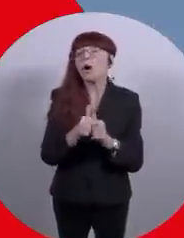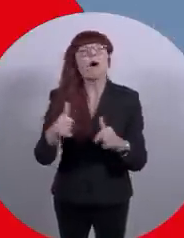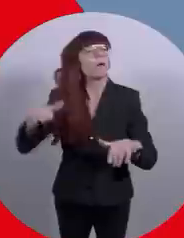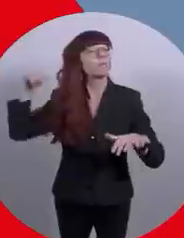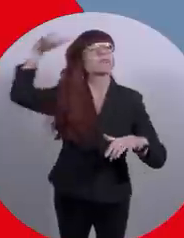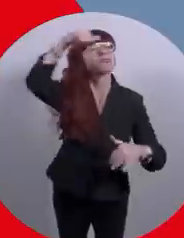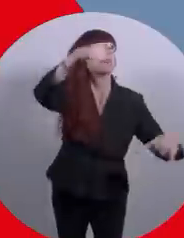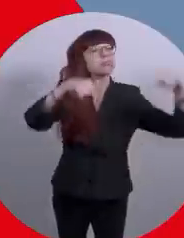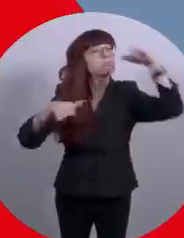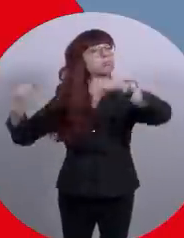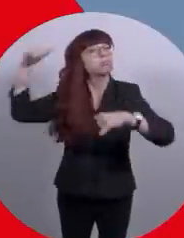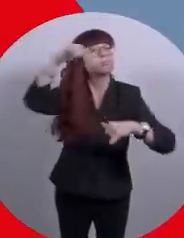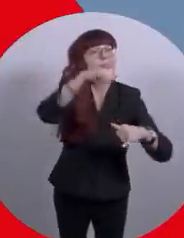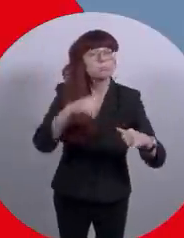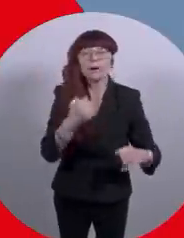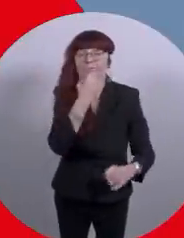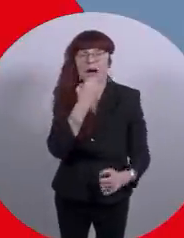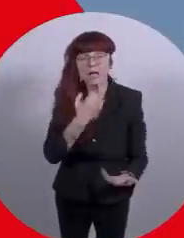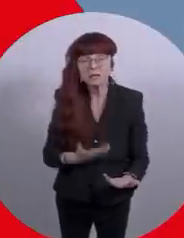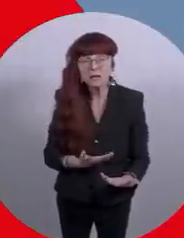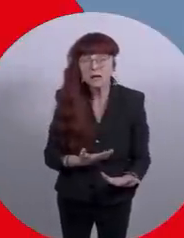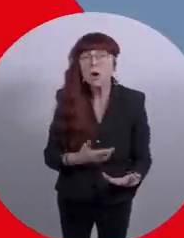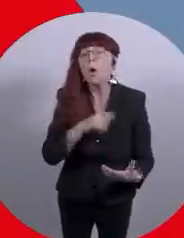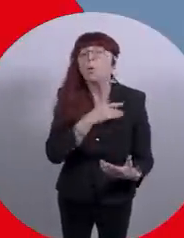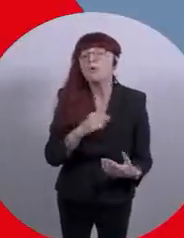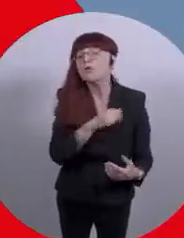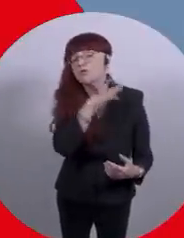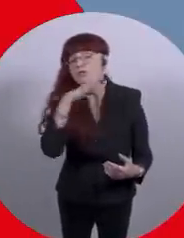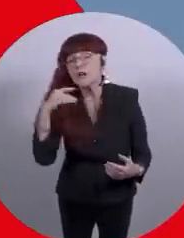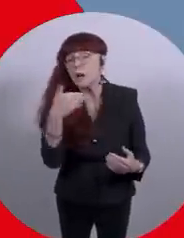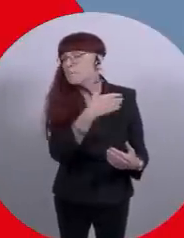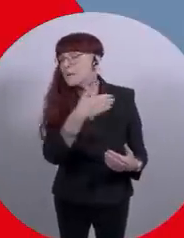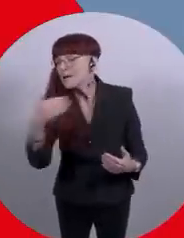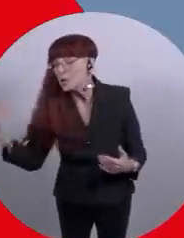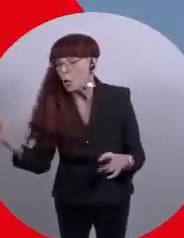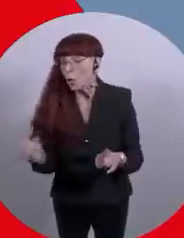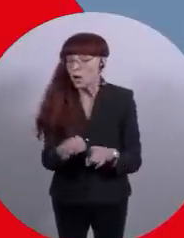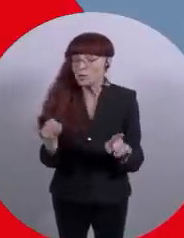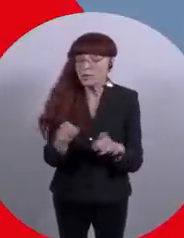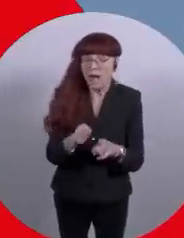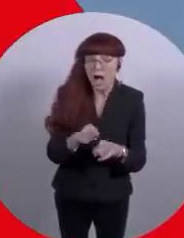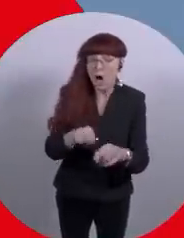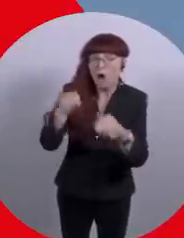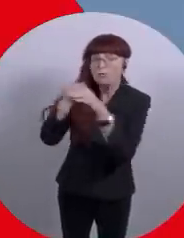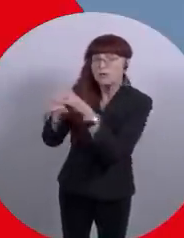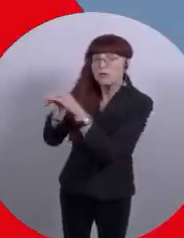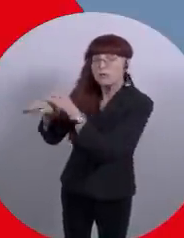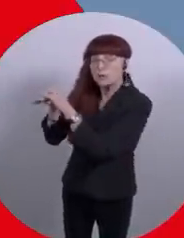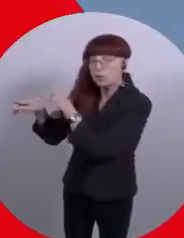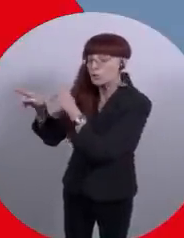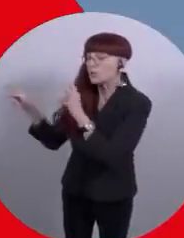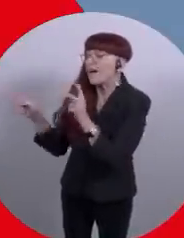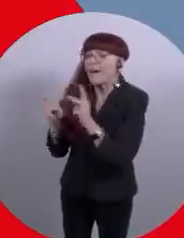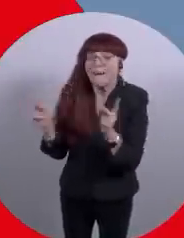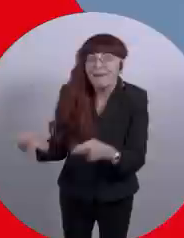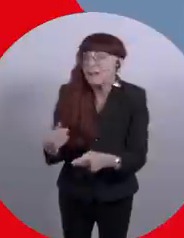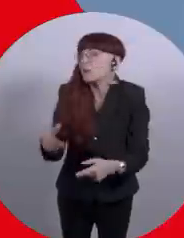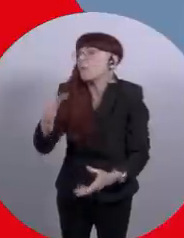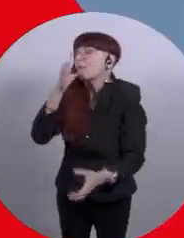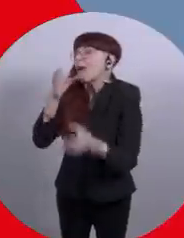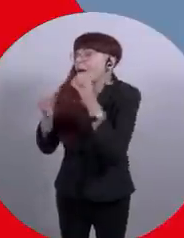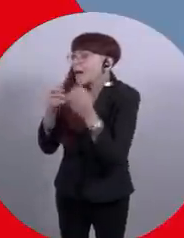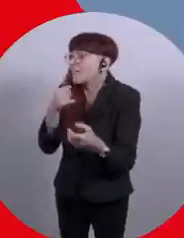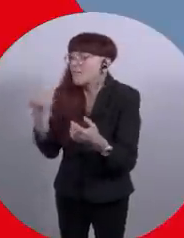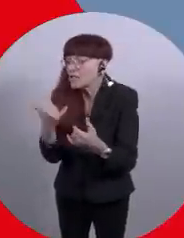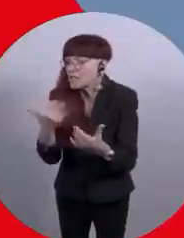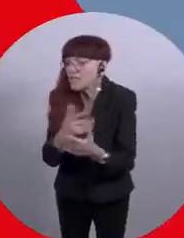veranstalten während gleichzeitig zig Millionen Menschen nach hätte schon auf der Flucht sein weil sie nicht mehr aufbauen können weil es kein Wasser mehr gibt wenn man sehen